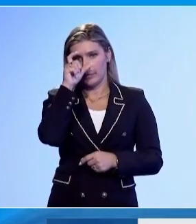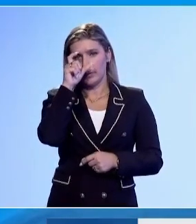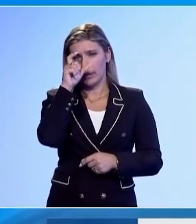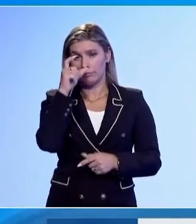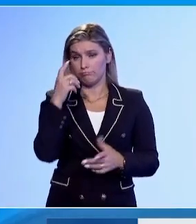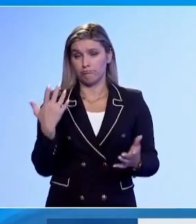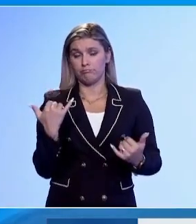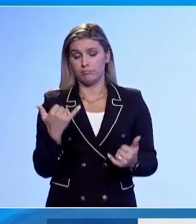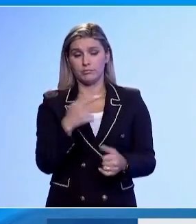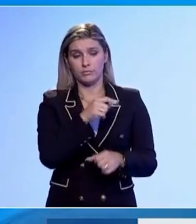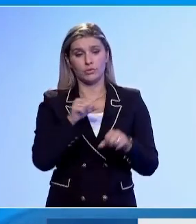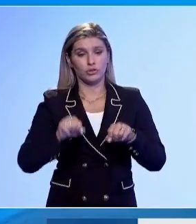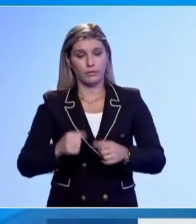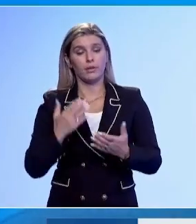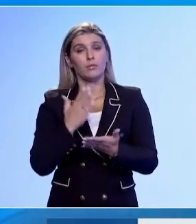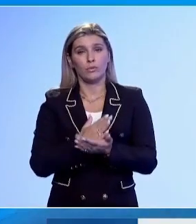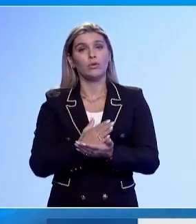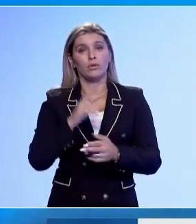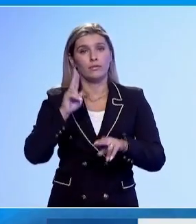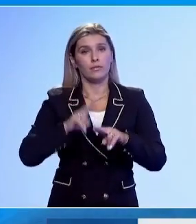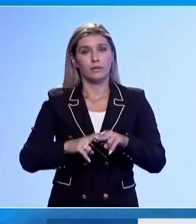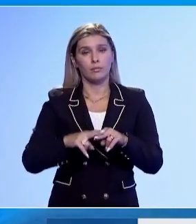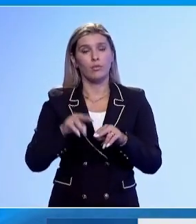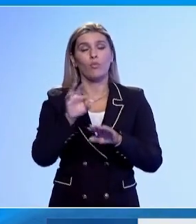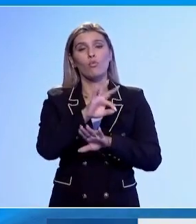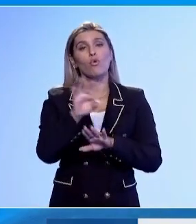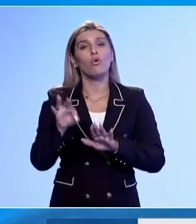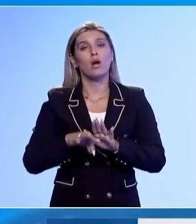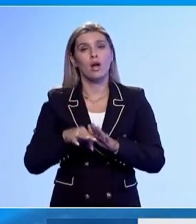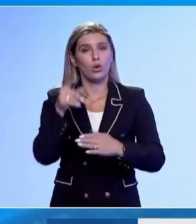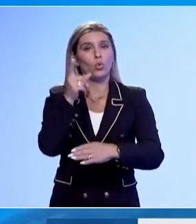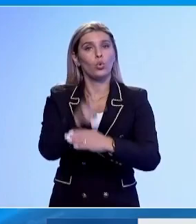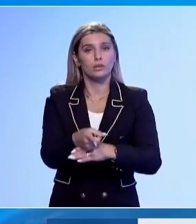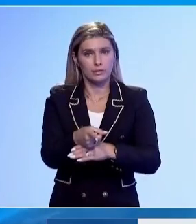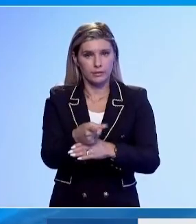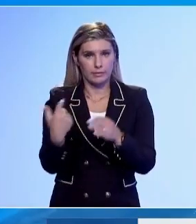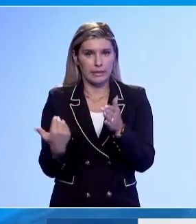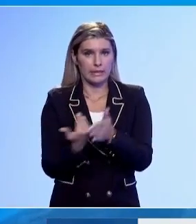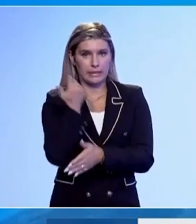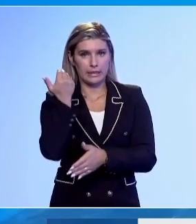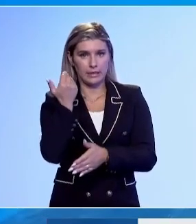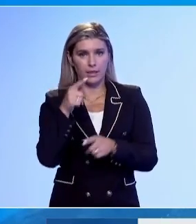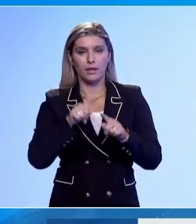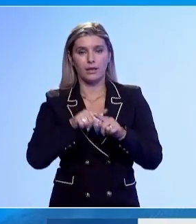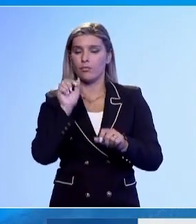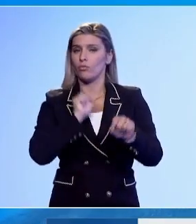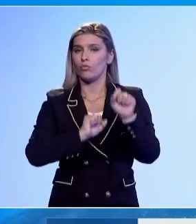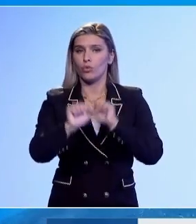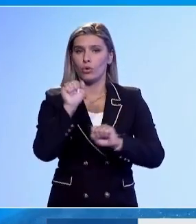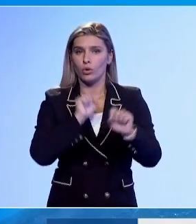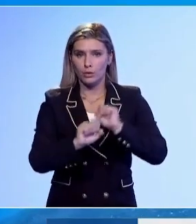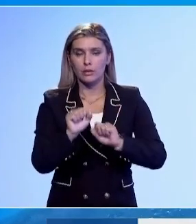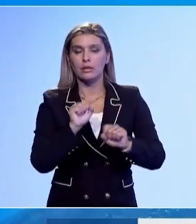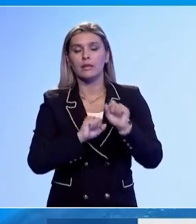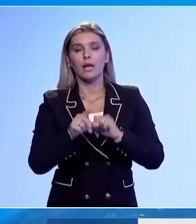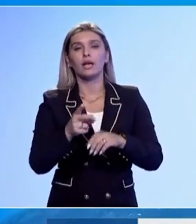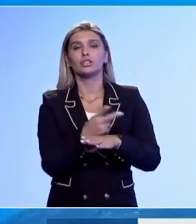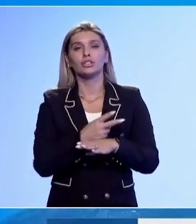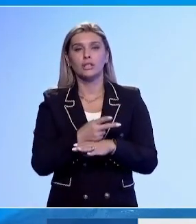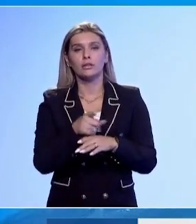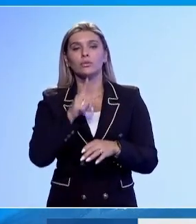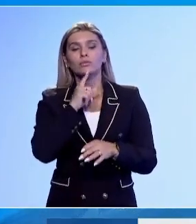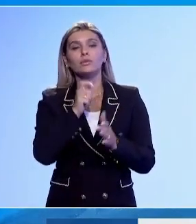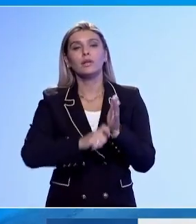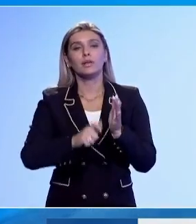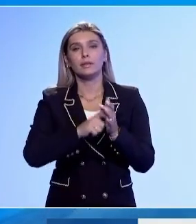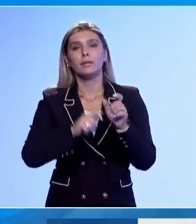ka miratuar edhe një projekt udhëzim administrativ për masat e duhura parandaluese e mbrojtse për ndalimin e pjesëmarrjes